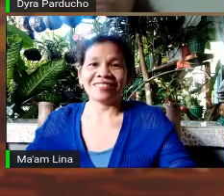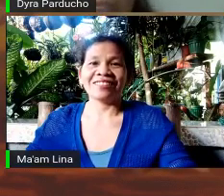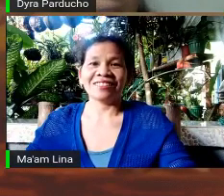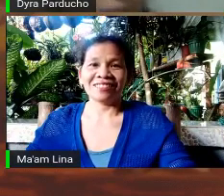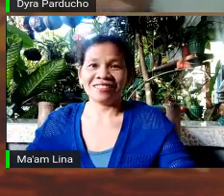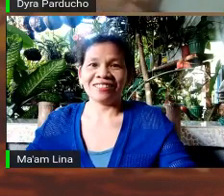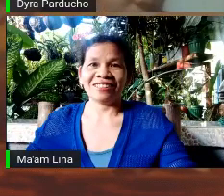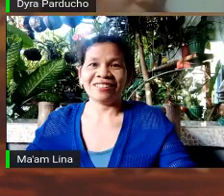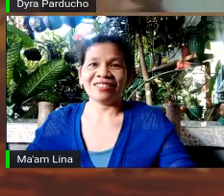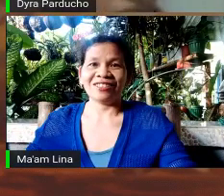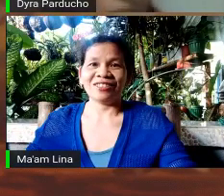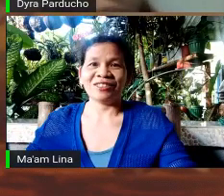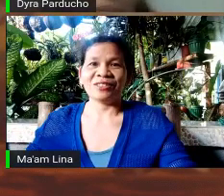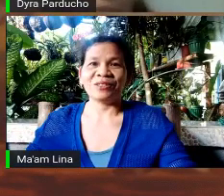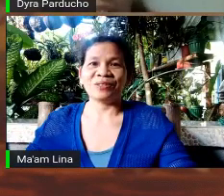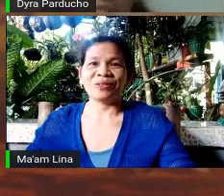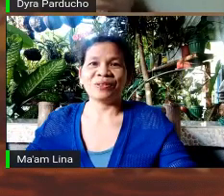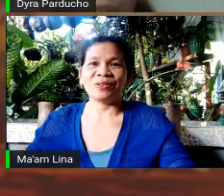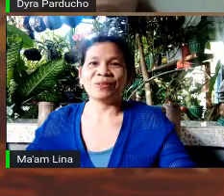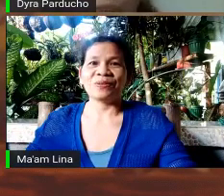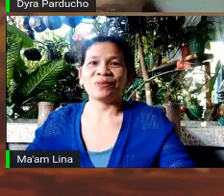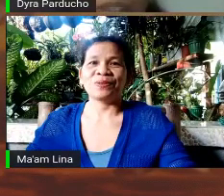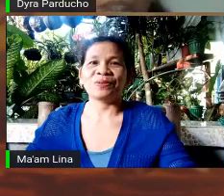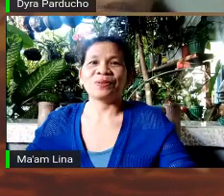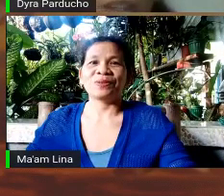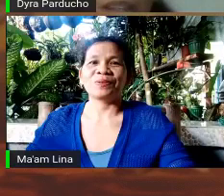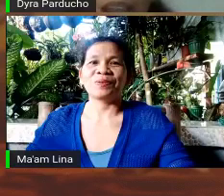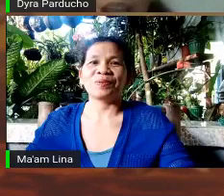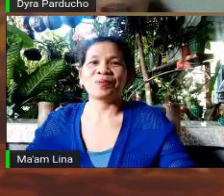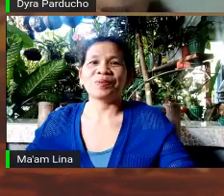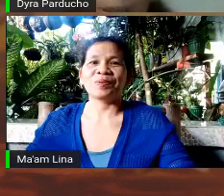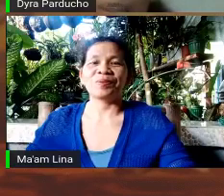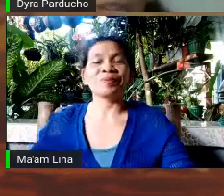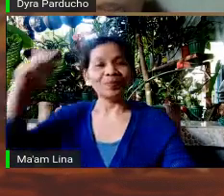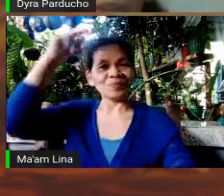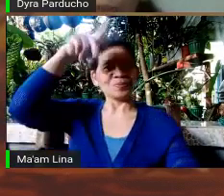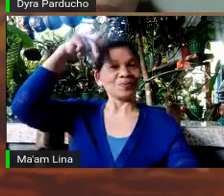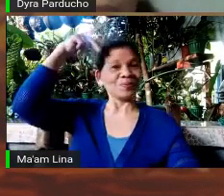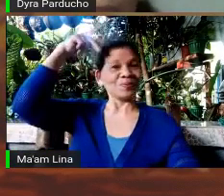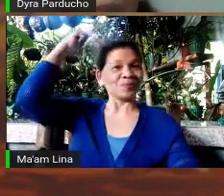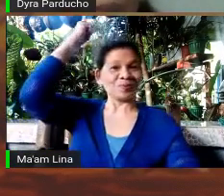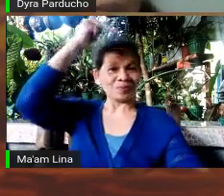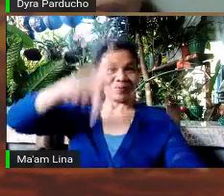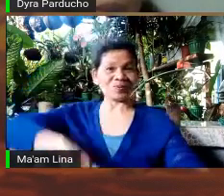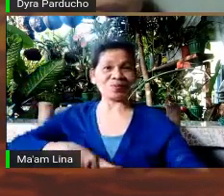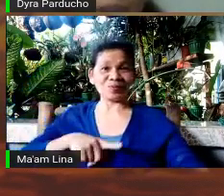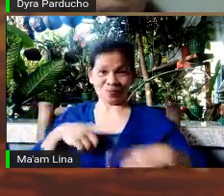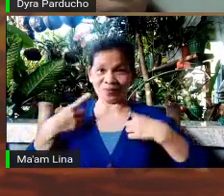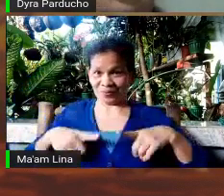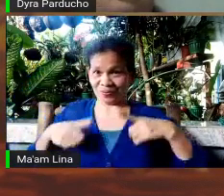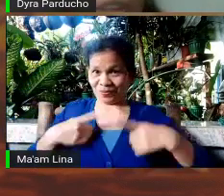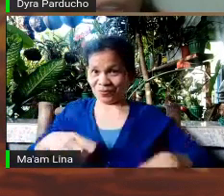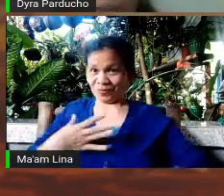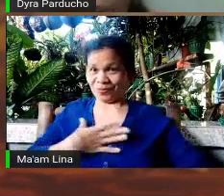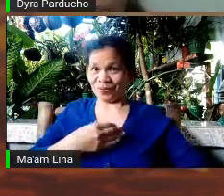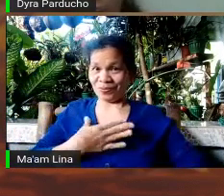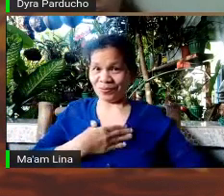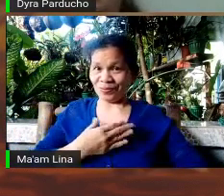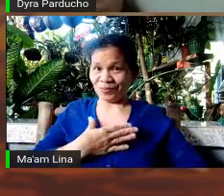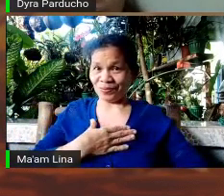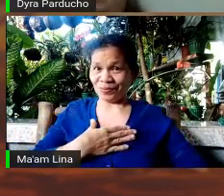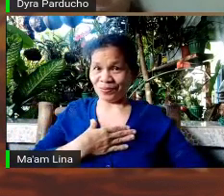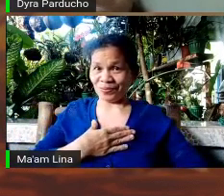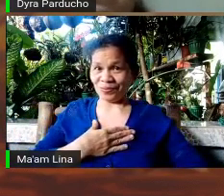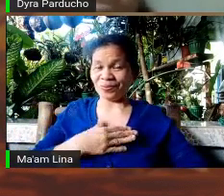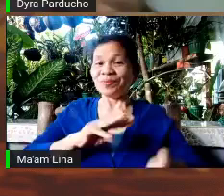puti. Ito po yung kumakatawan po doon sa pagsuot up purity po ng